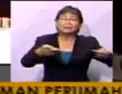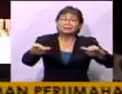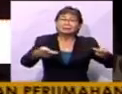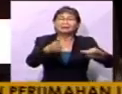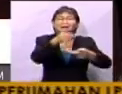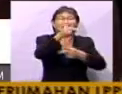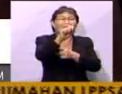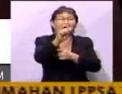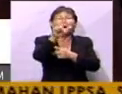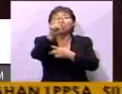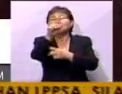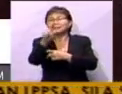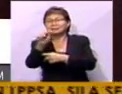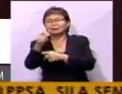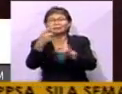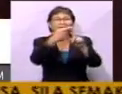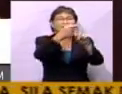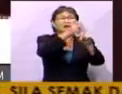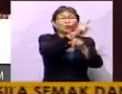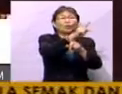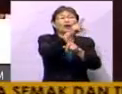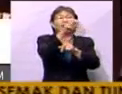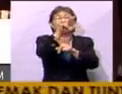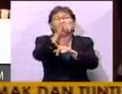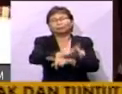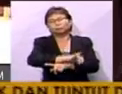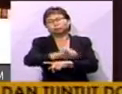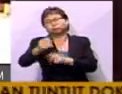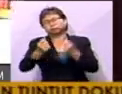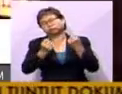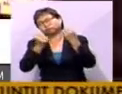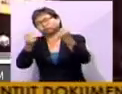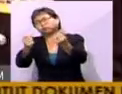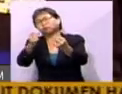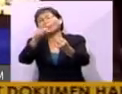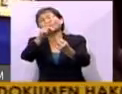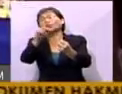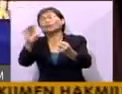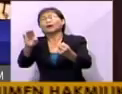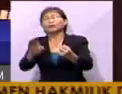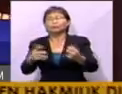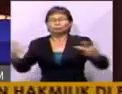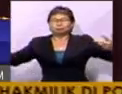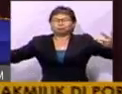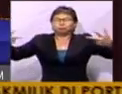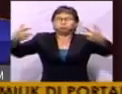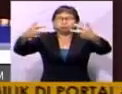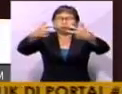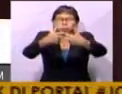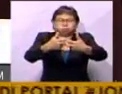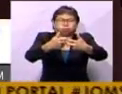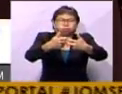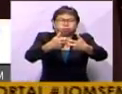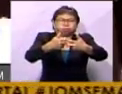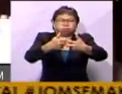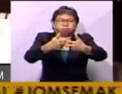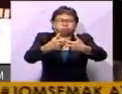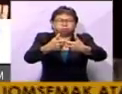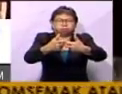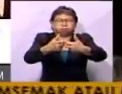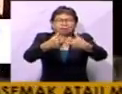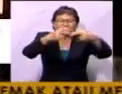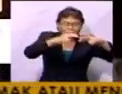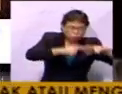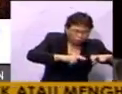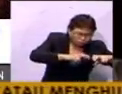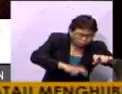Kuala Kerai menuju ke Kota Baru telah bertembung secara depan berdepan dengan kereta Treton yang daripada siasatan